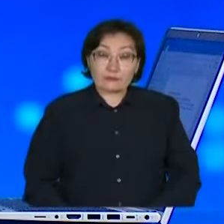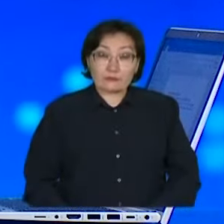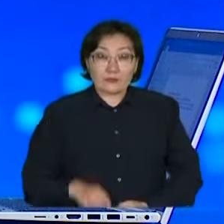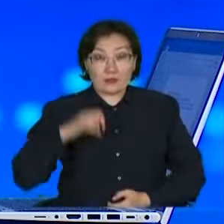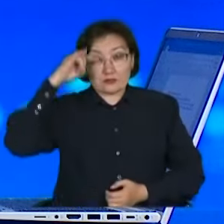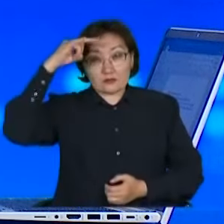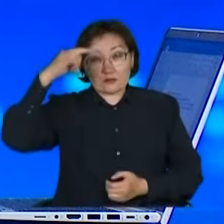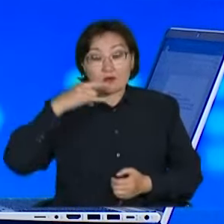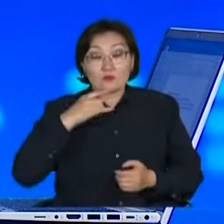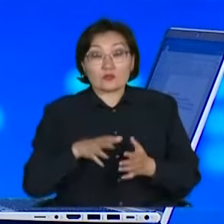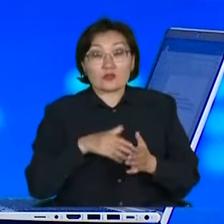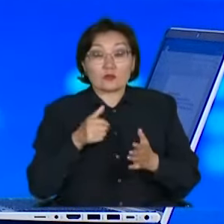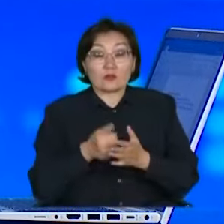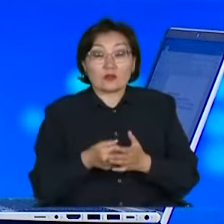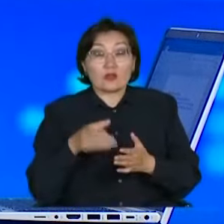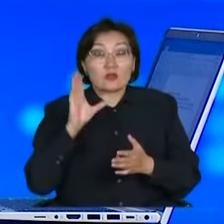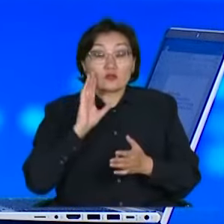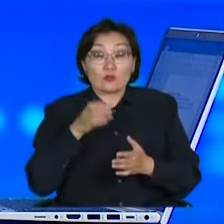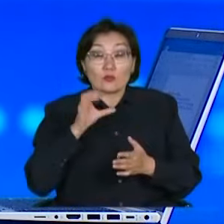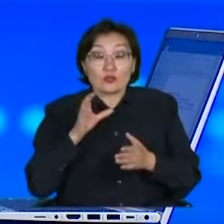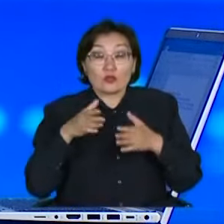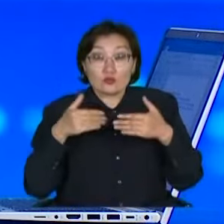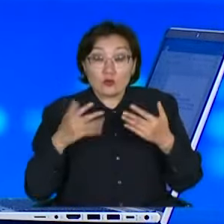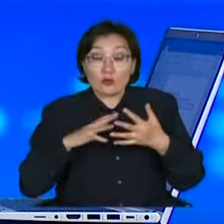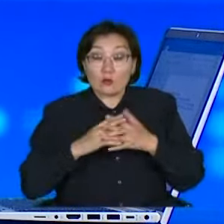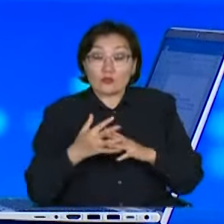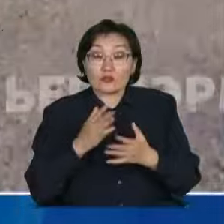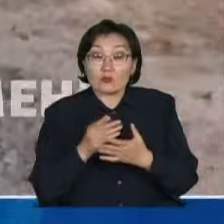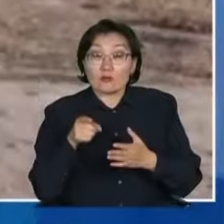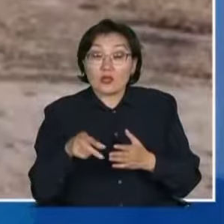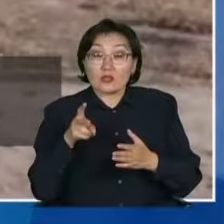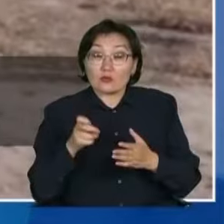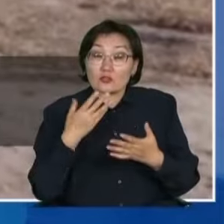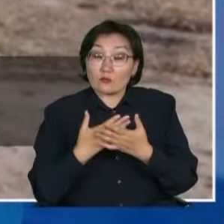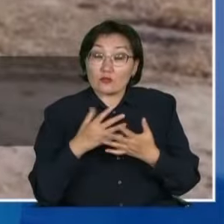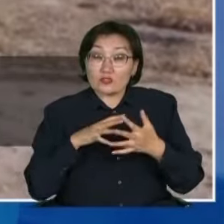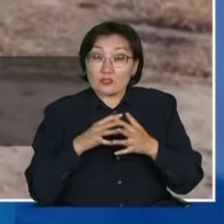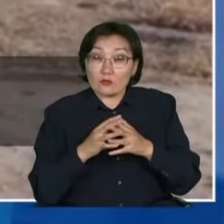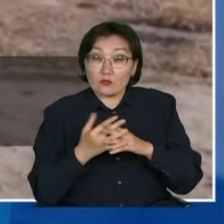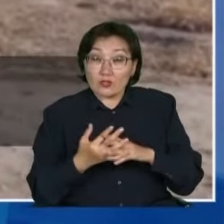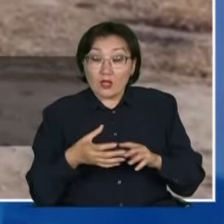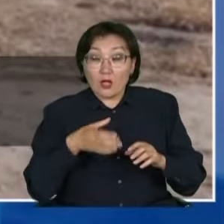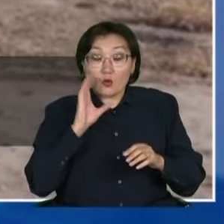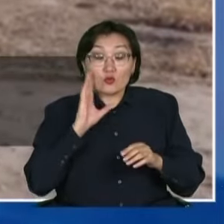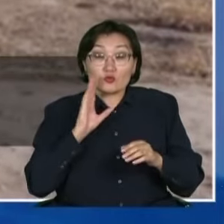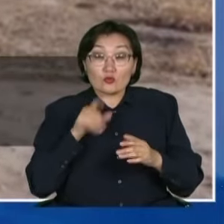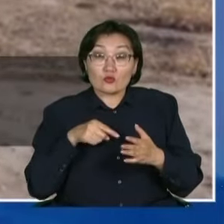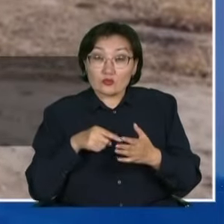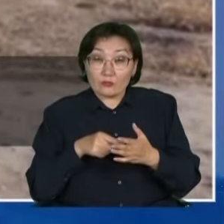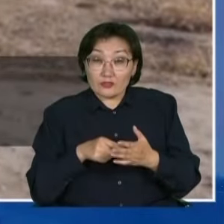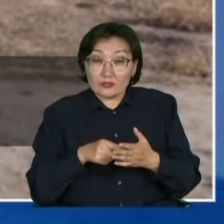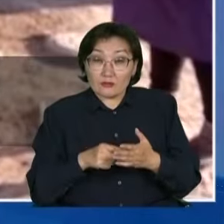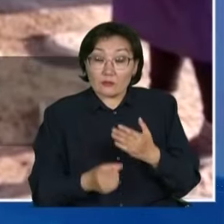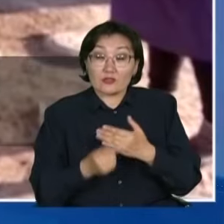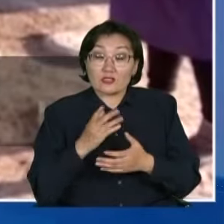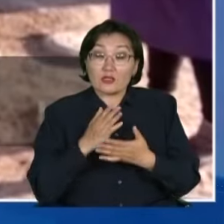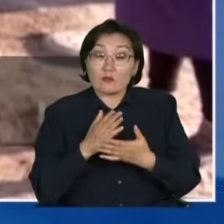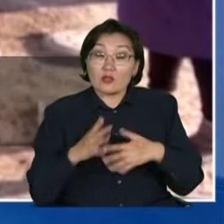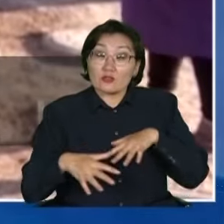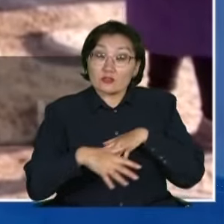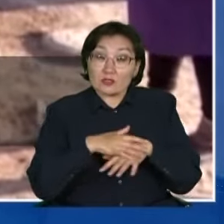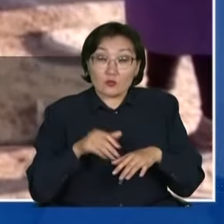Елімізде әлі күнге қарасуға жармай отырған елді мекен бар. 1200-ге жуық ауыл ауыз судың азабын тартып келеді. Тіршілік нәрінен тарыққан